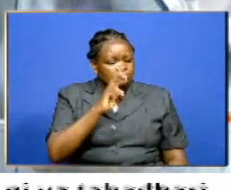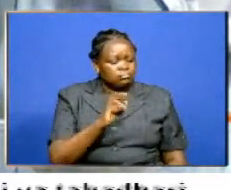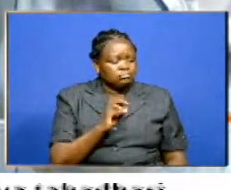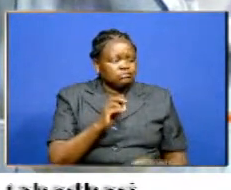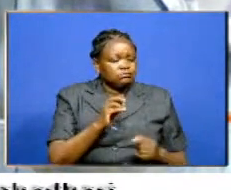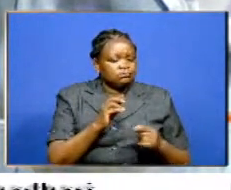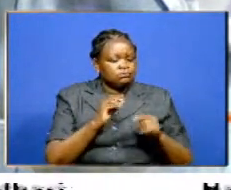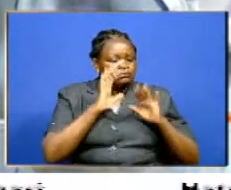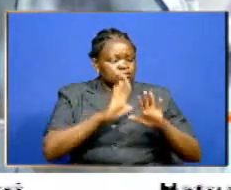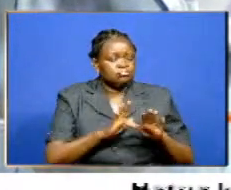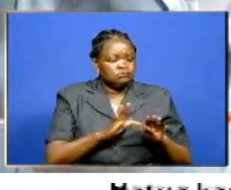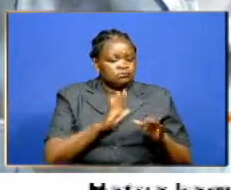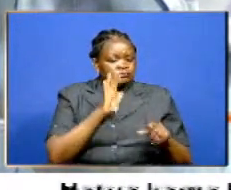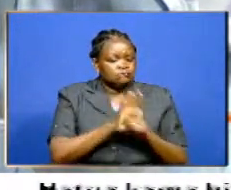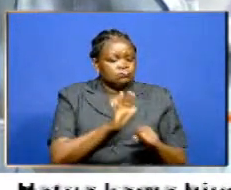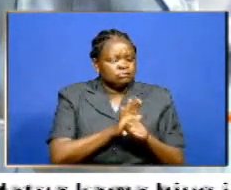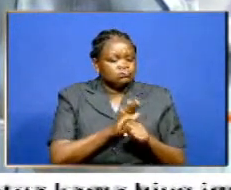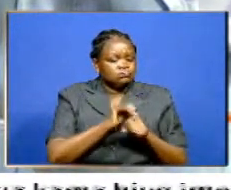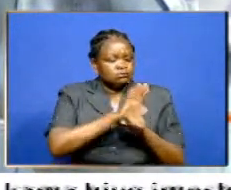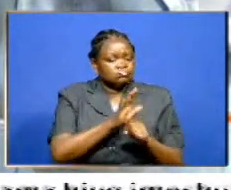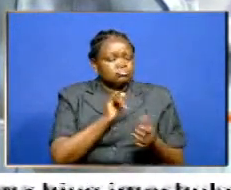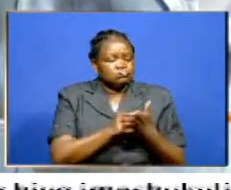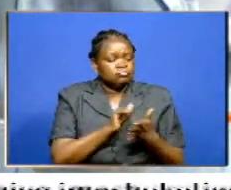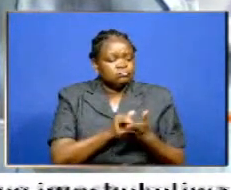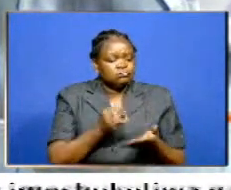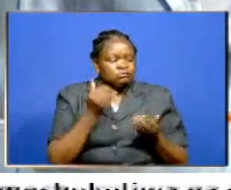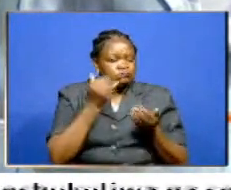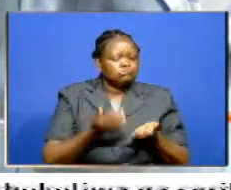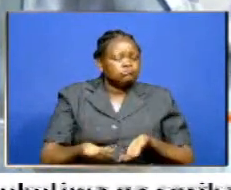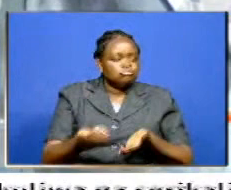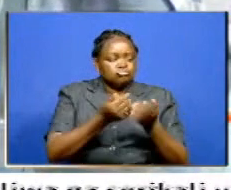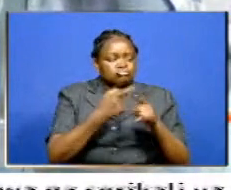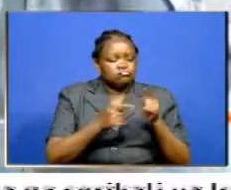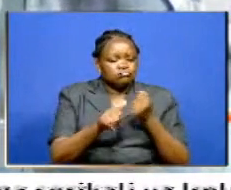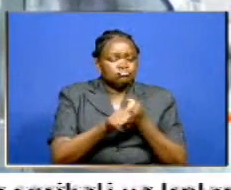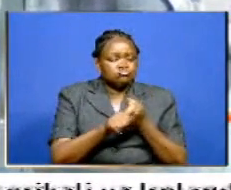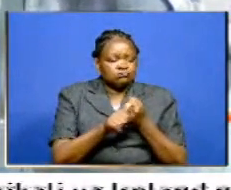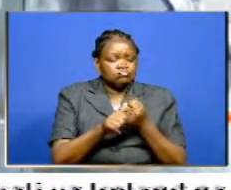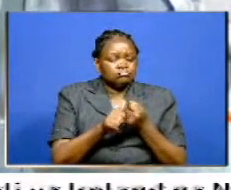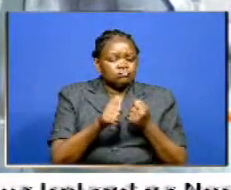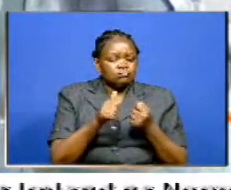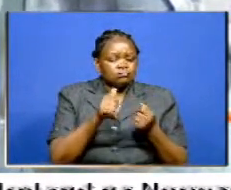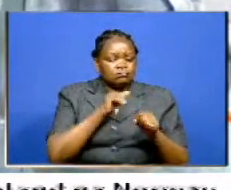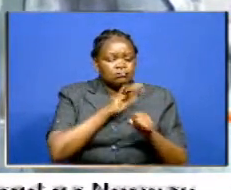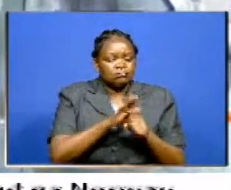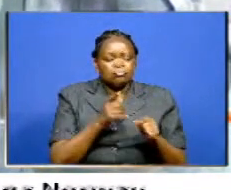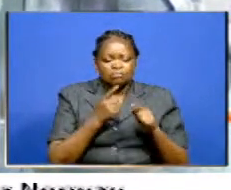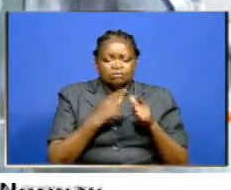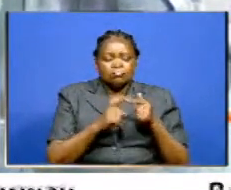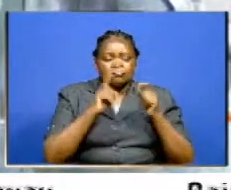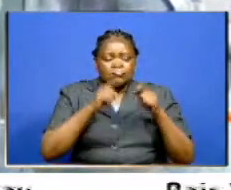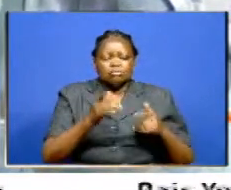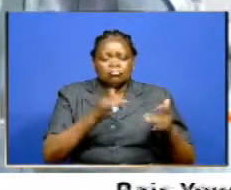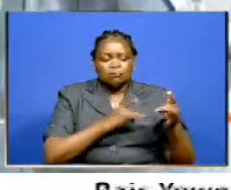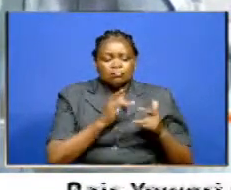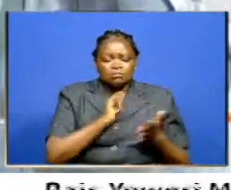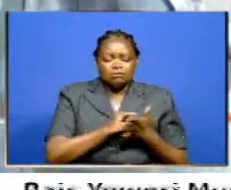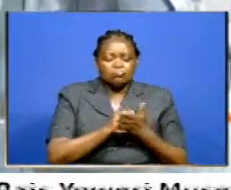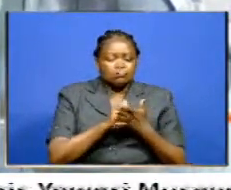kuzuia ushuru mwingi ambao huwa inakusanya kutokana na athari za corona. Hauangalii kwamba sasa hivi